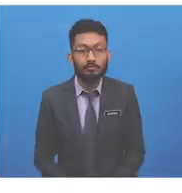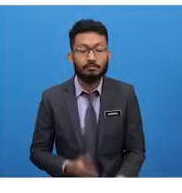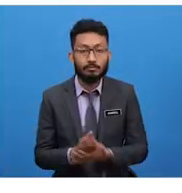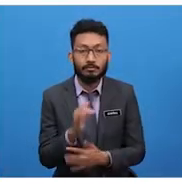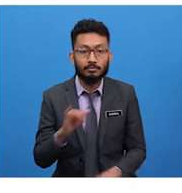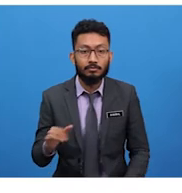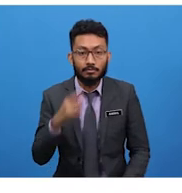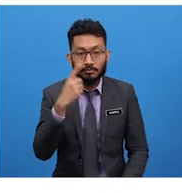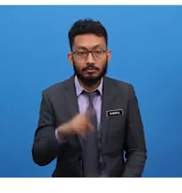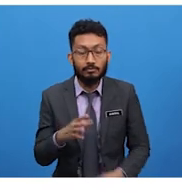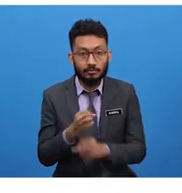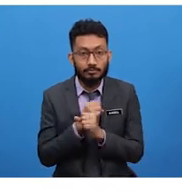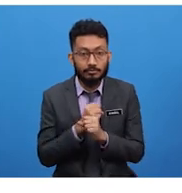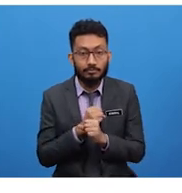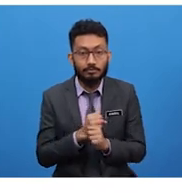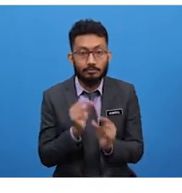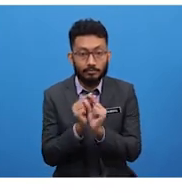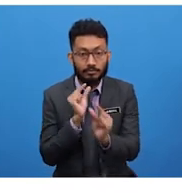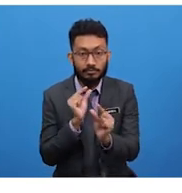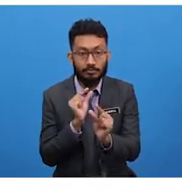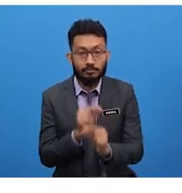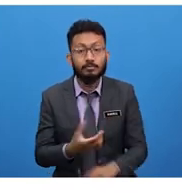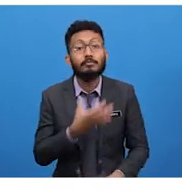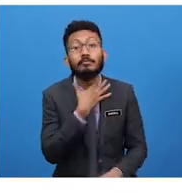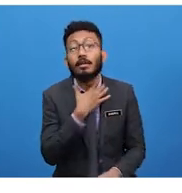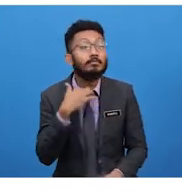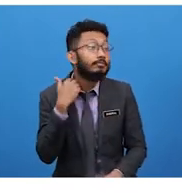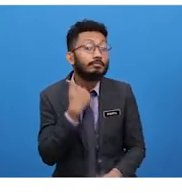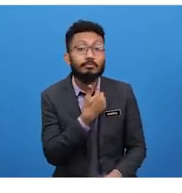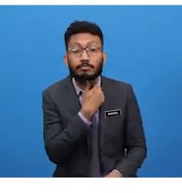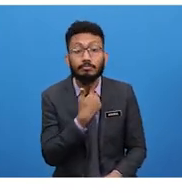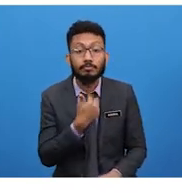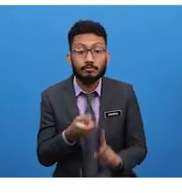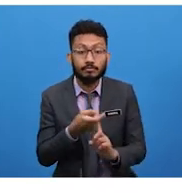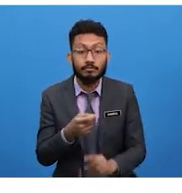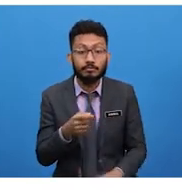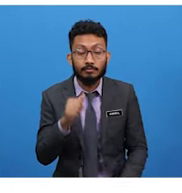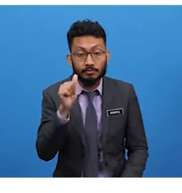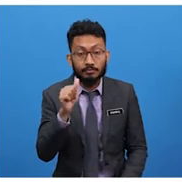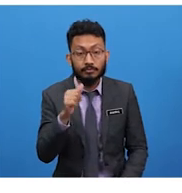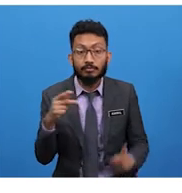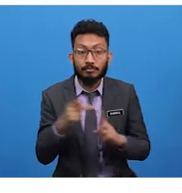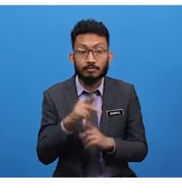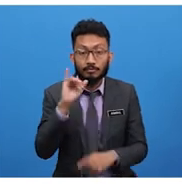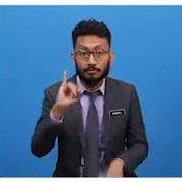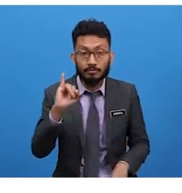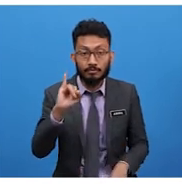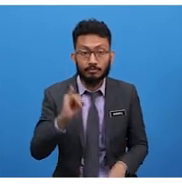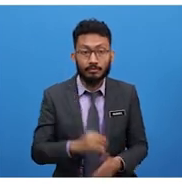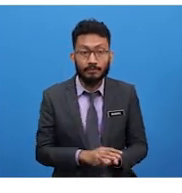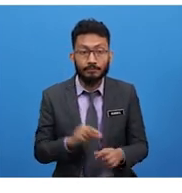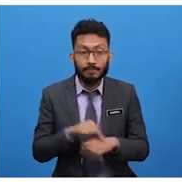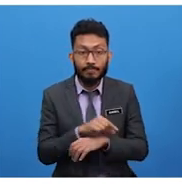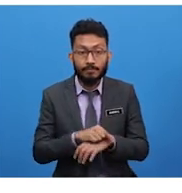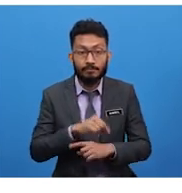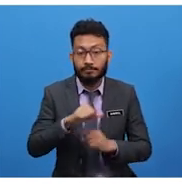Seterusnya, untuk mendapatkan garis leher, dari titik A ke titik I, gunakan ukuran keliling